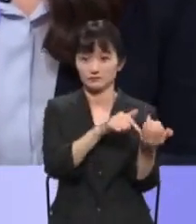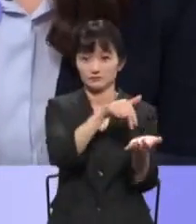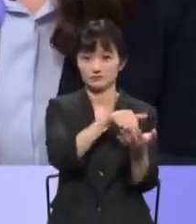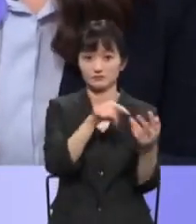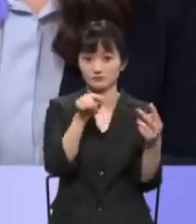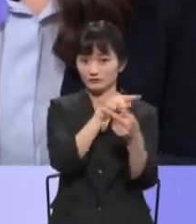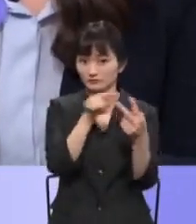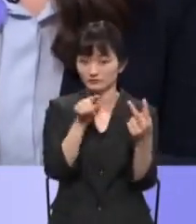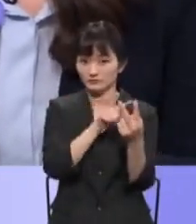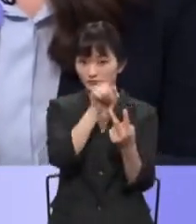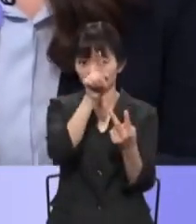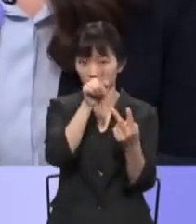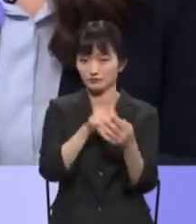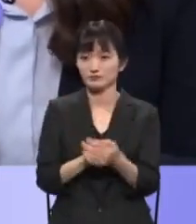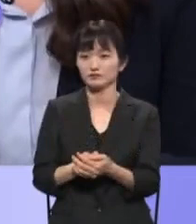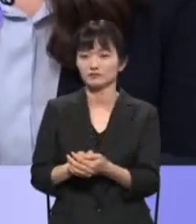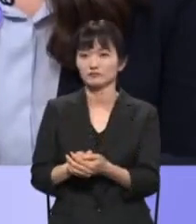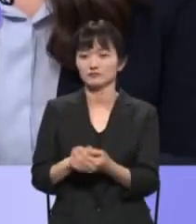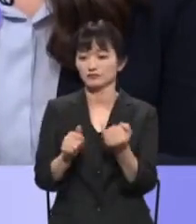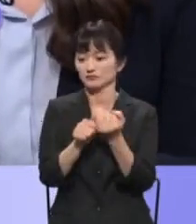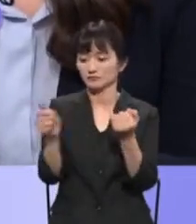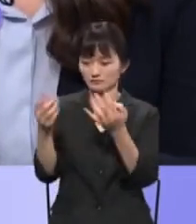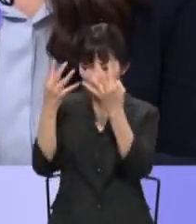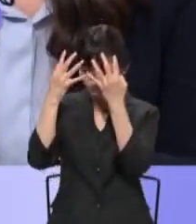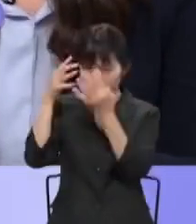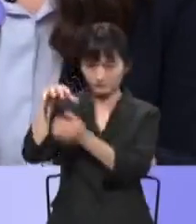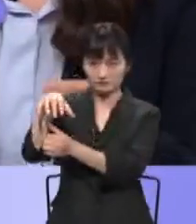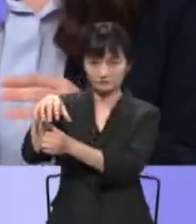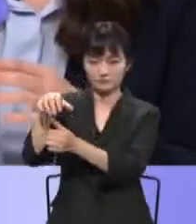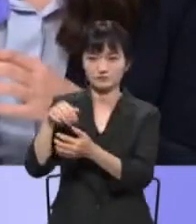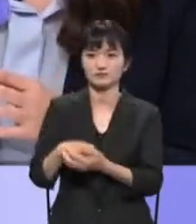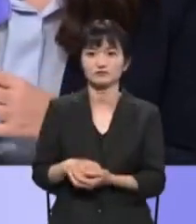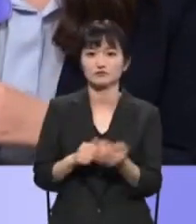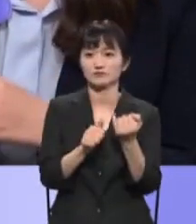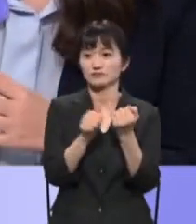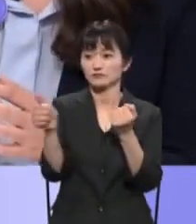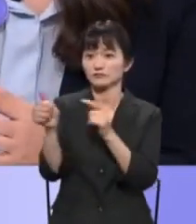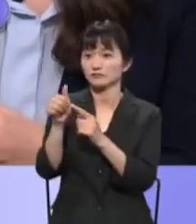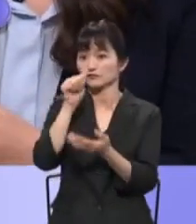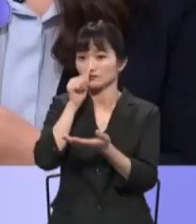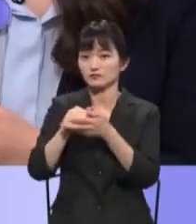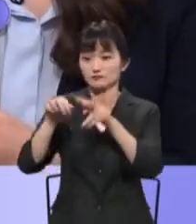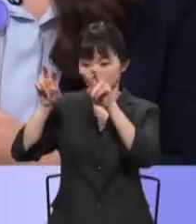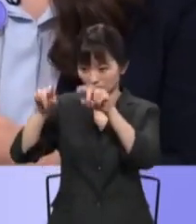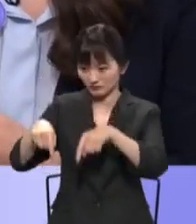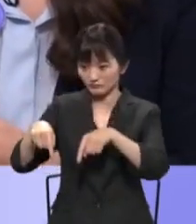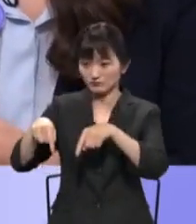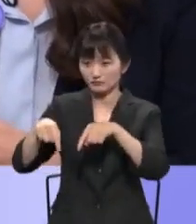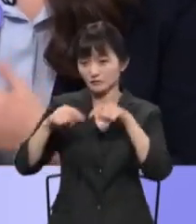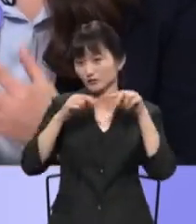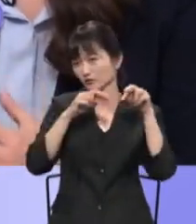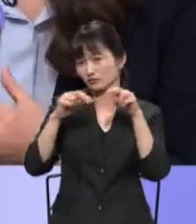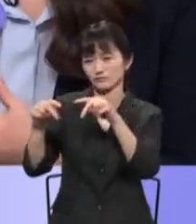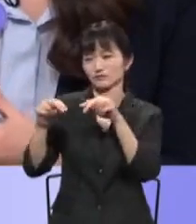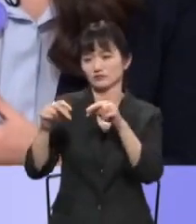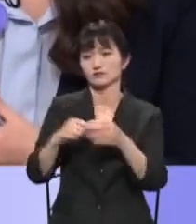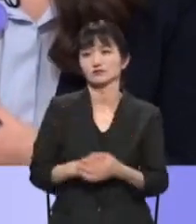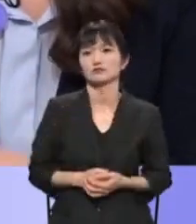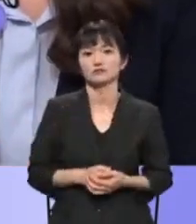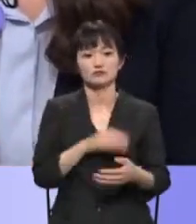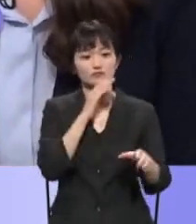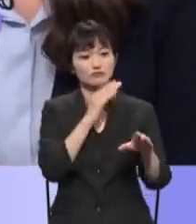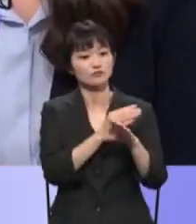하나인 거죠. 본인의 남편이 감옥에 들어가 있고 남편은 지금까지 결국에는 본인의 무죄를 두고 싸우고 있는 상황인 것인데 그 네. 방북 대납